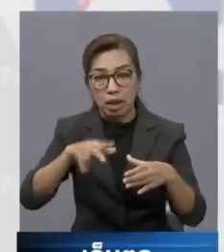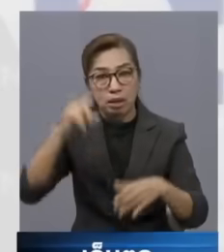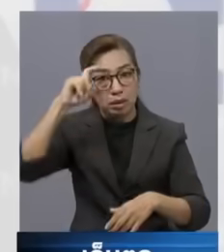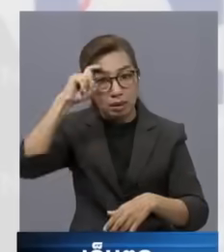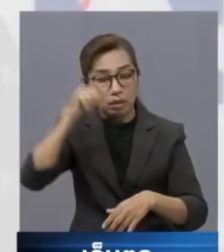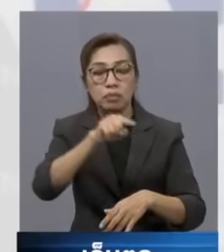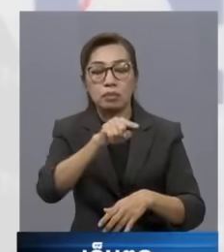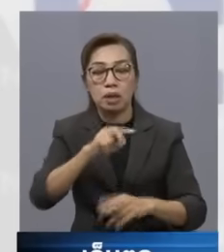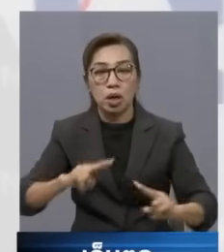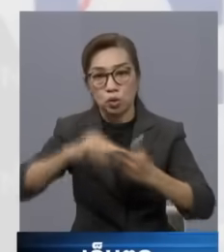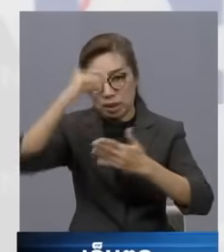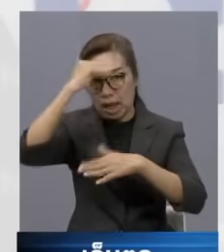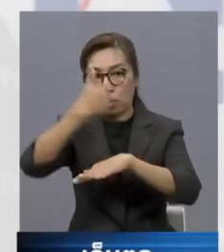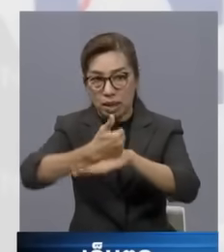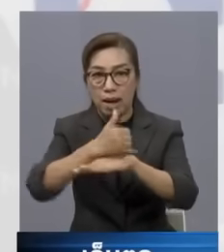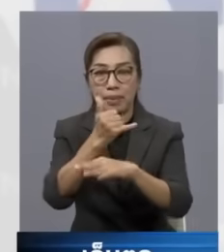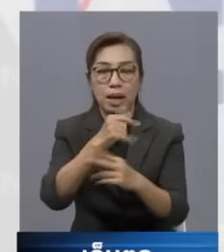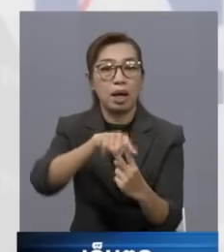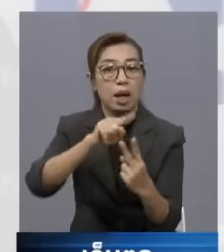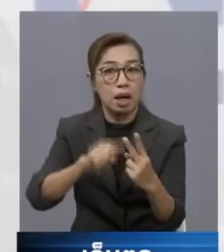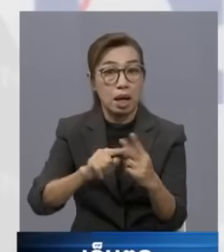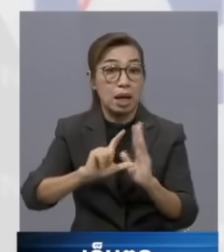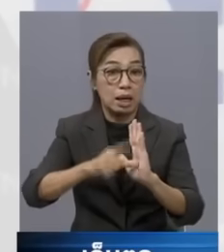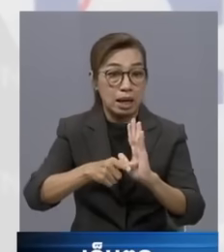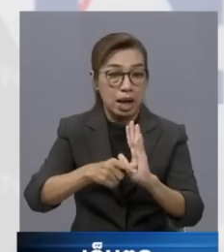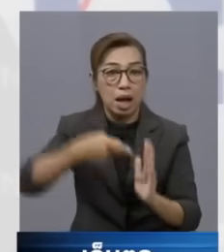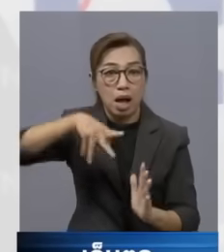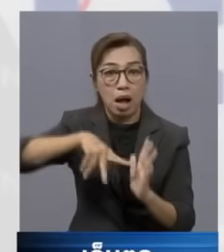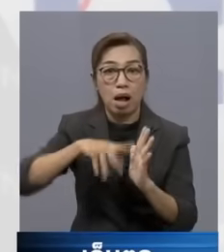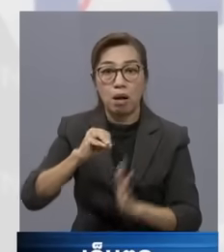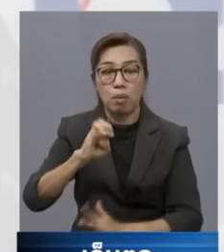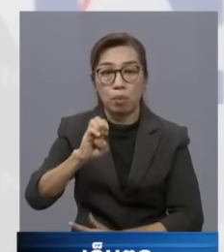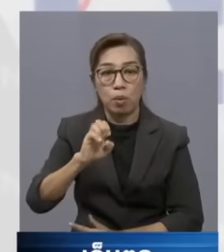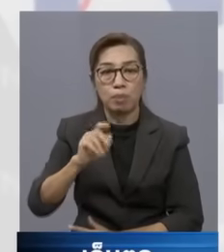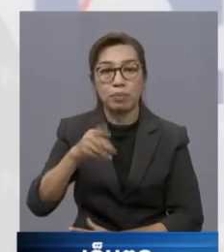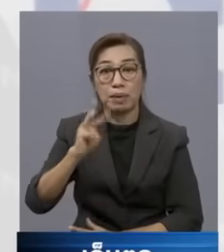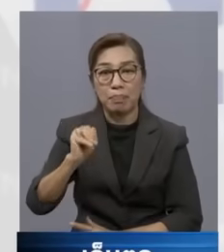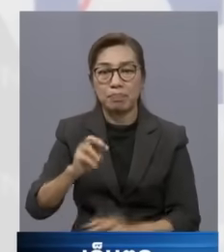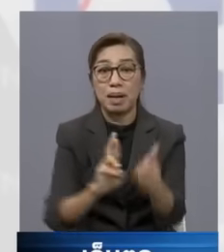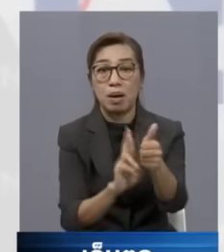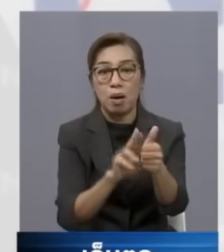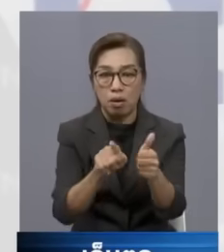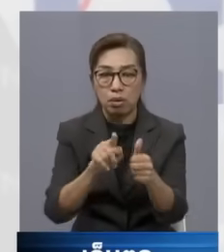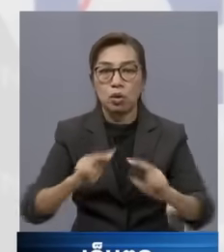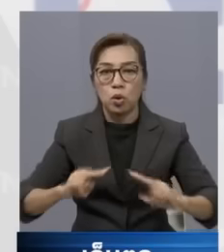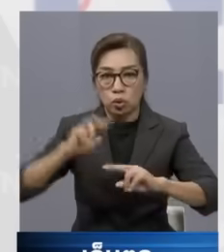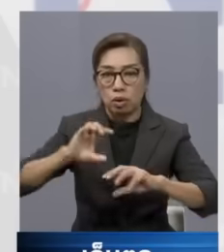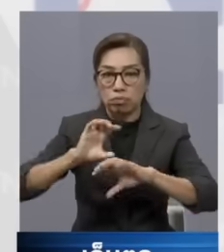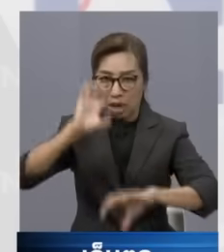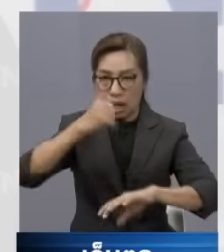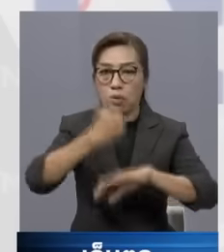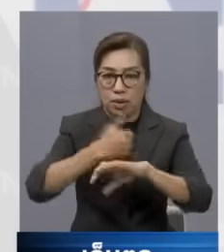รัฐมนตรีว่าการกระทรวงศึกษาธิการหรือแม้แต่ชื่อของคุณภูมิทำเวชยชัยอ่ะครับรองหัวหน้าพรรคมีโอกาสสูงอ่ะครับที่จะไปนั่งมหาดไทย